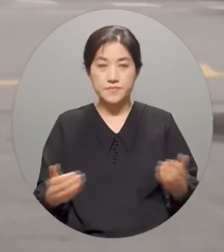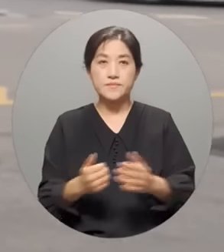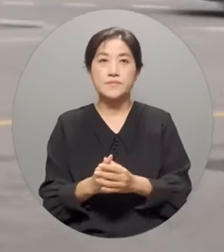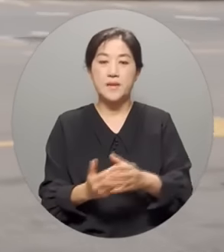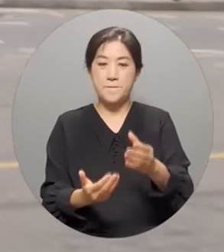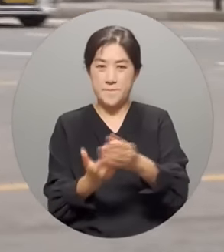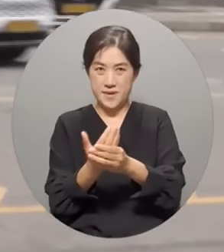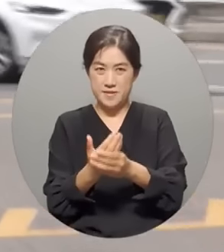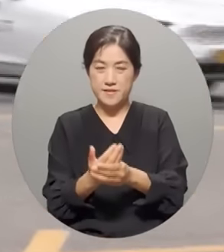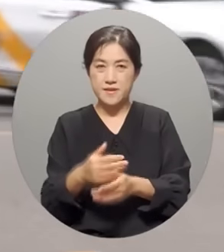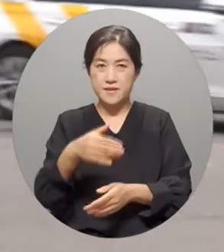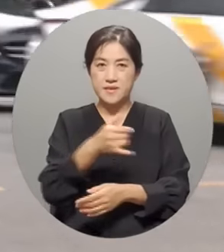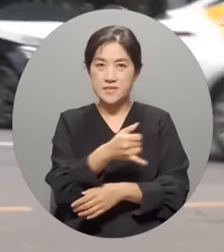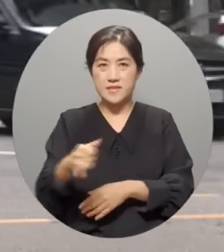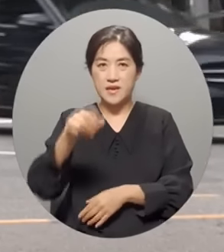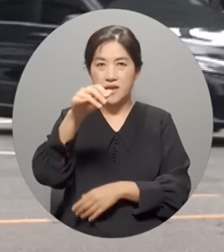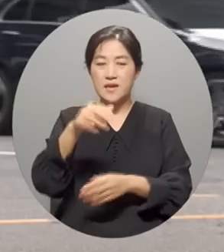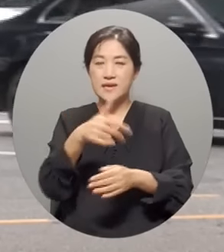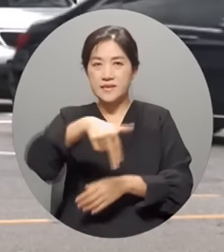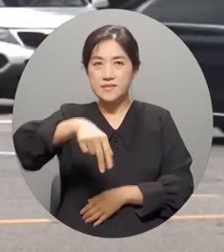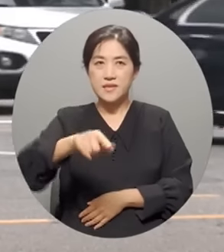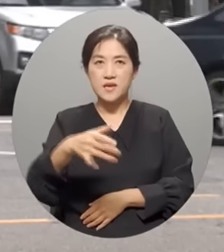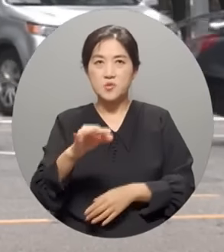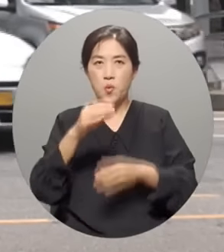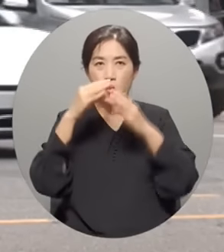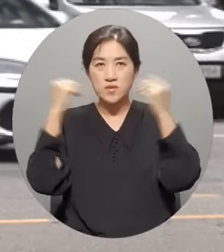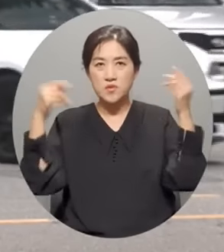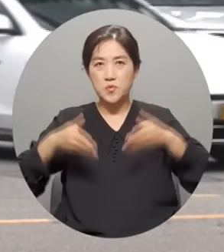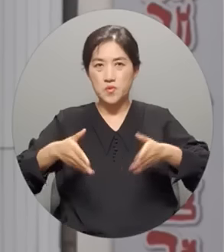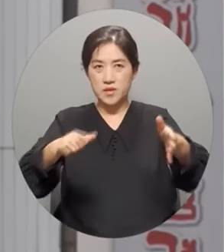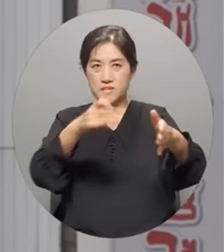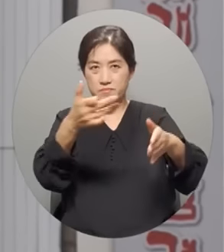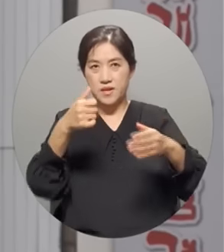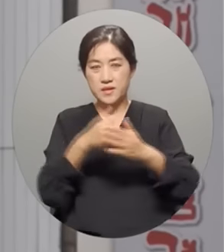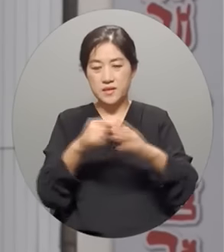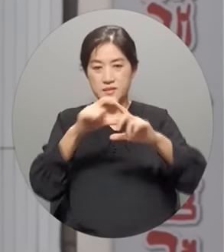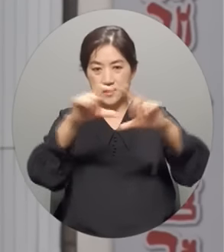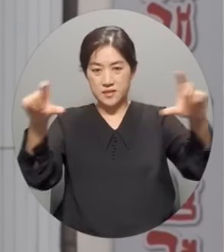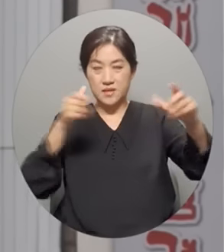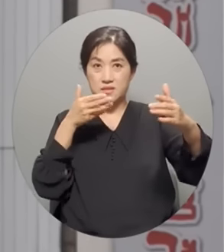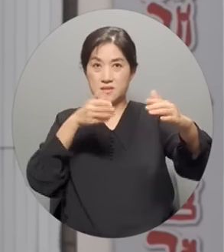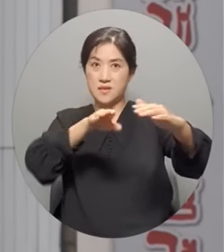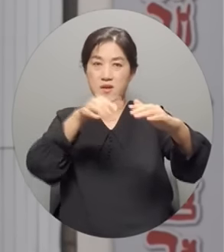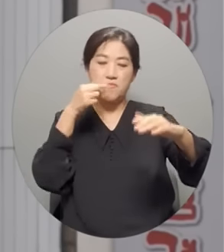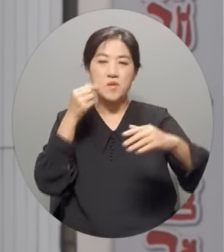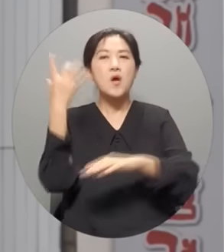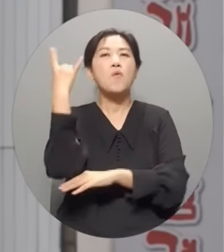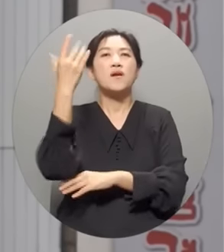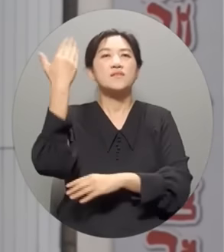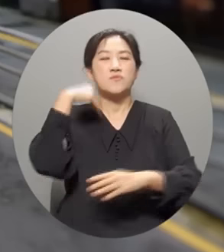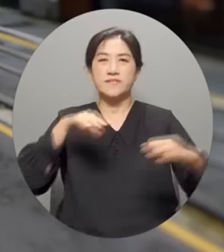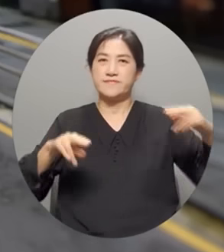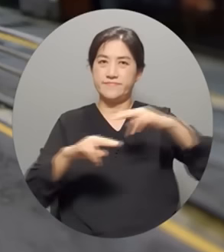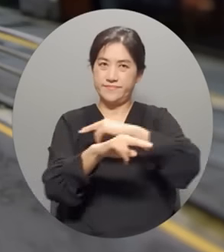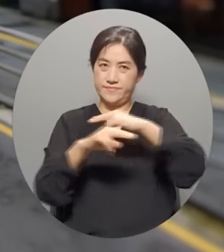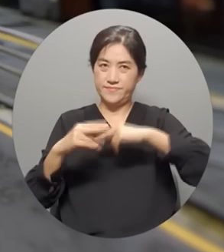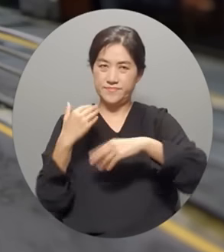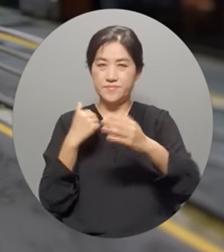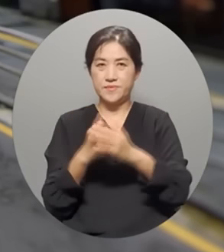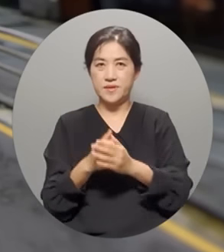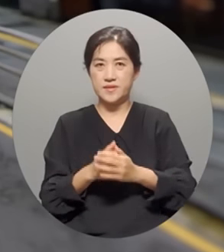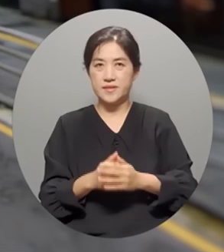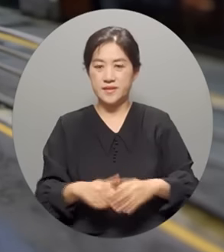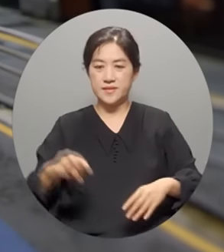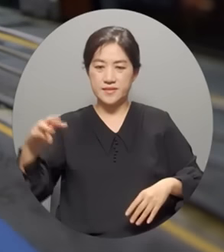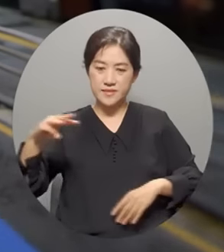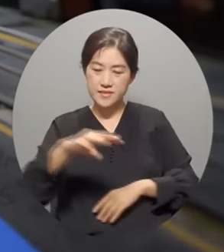사고가 난 세종대로 18길 위로 일방 통행 표지가 걸려 있습니다. 한때 이곳은 양방향 통행도로였습니다. 세 개 차선은